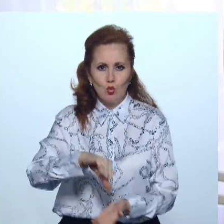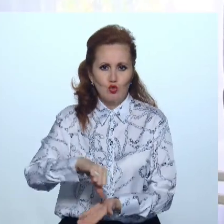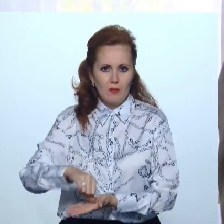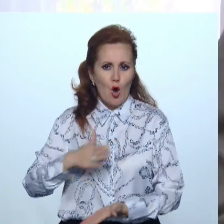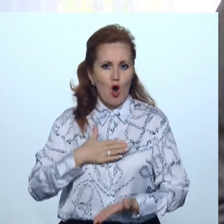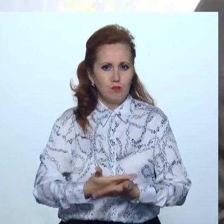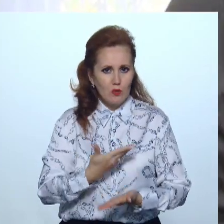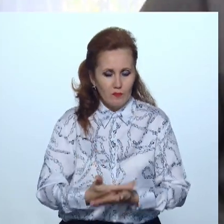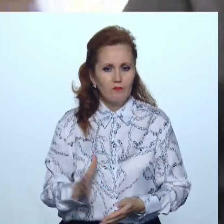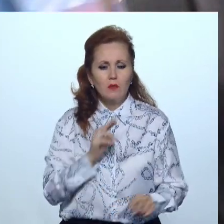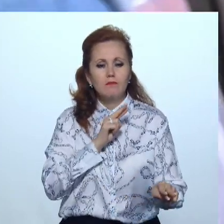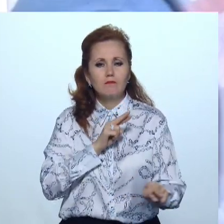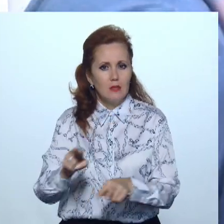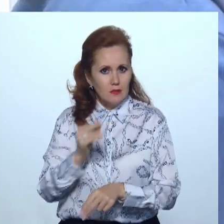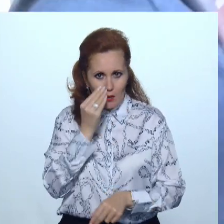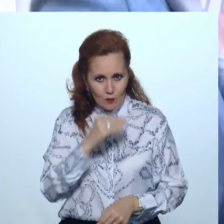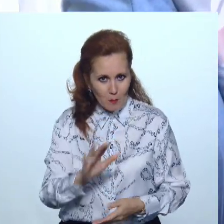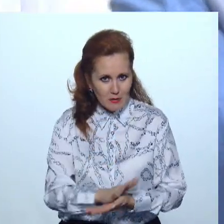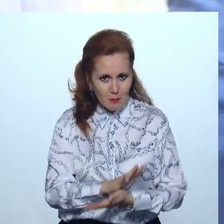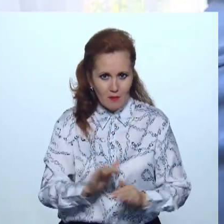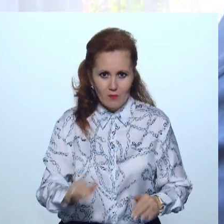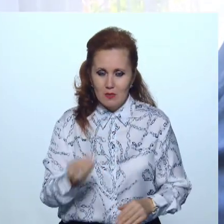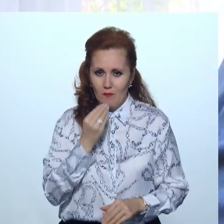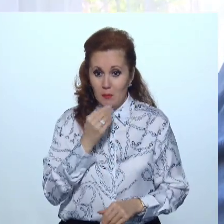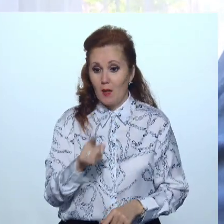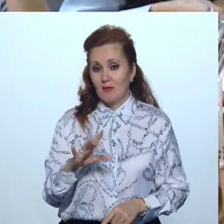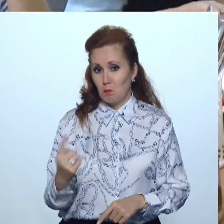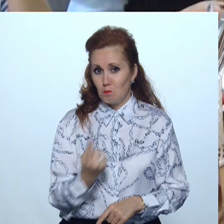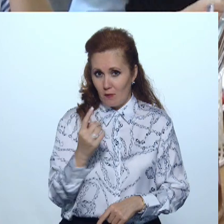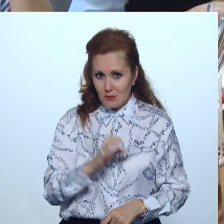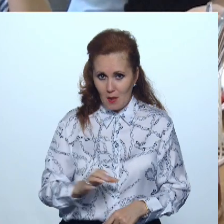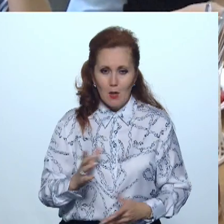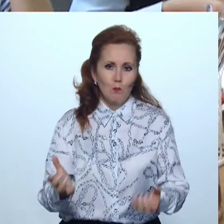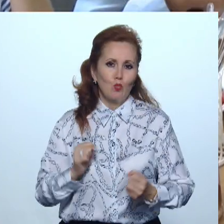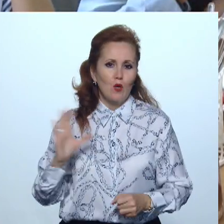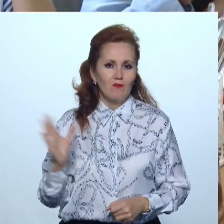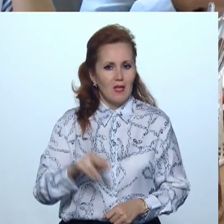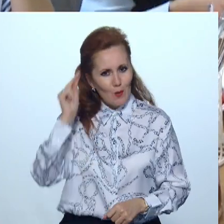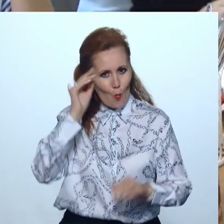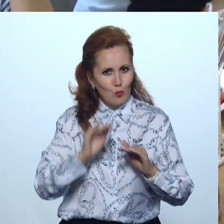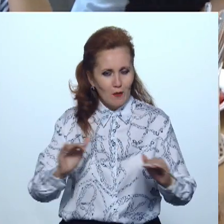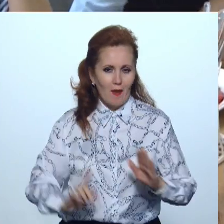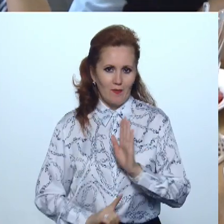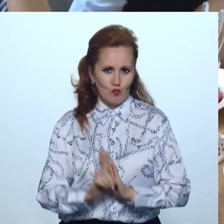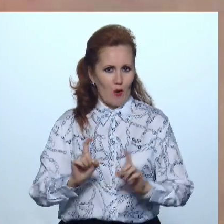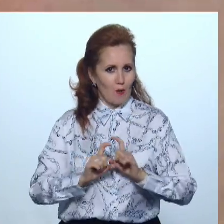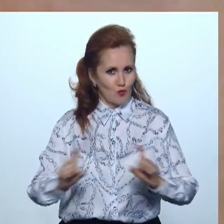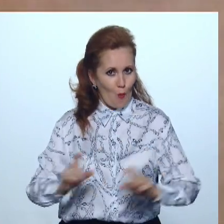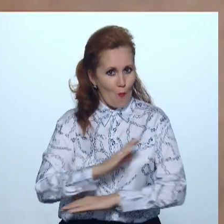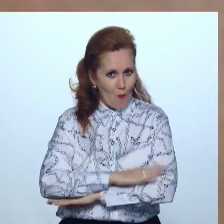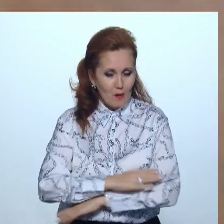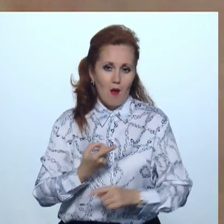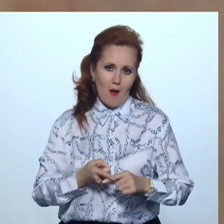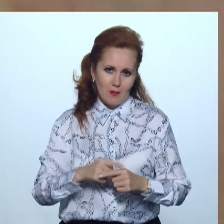общественников. Активисты следят за качеством бесплатного детского питания. Его с 1 сентября получают все ученики начальной школы Удмуртии, а это